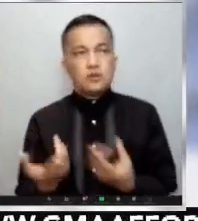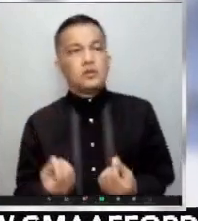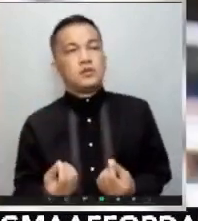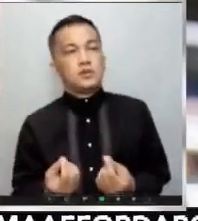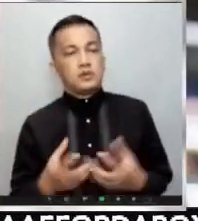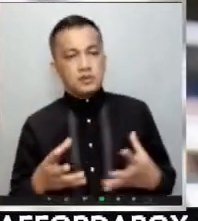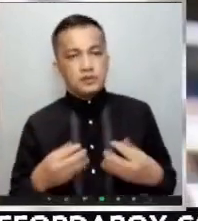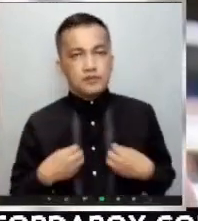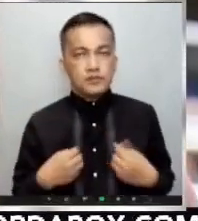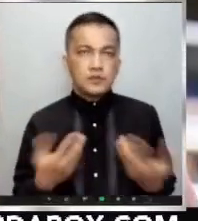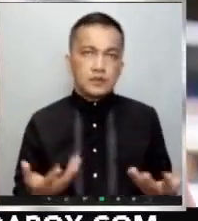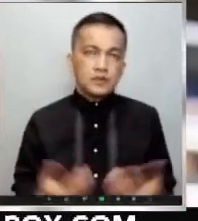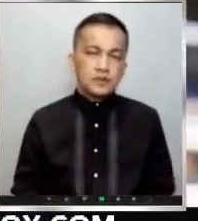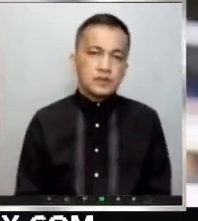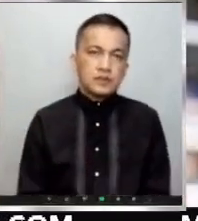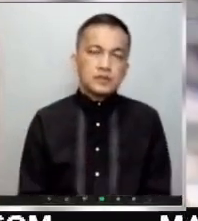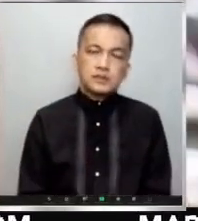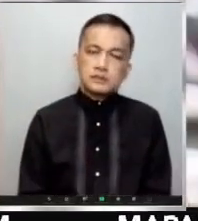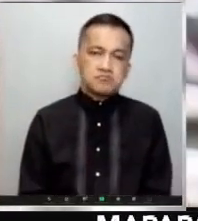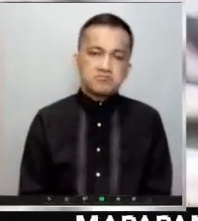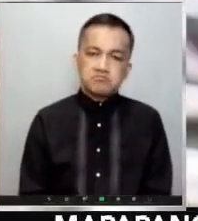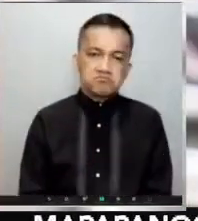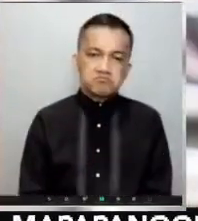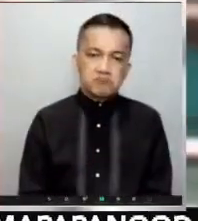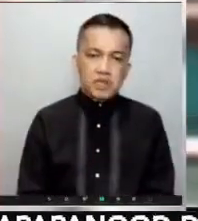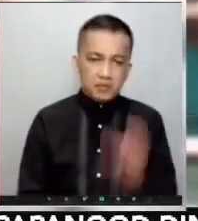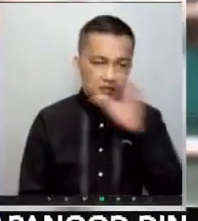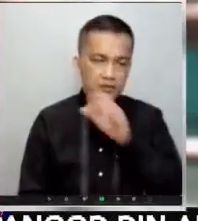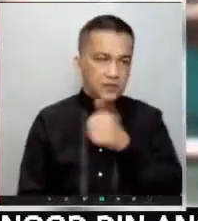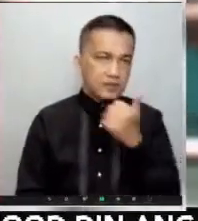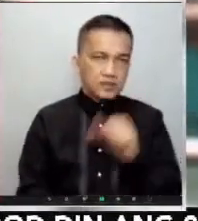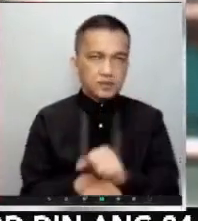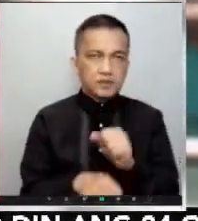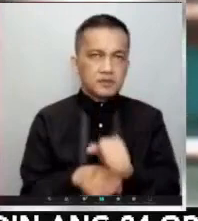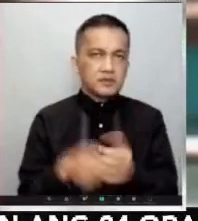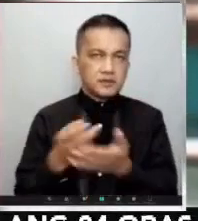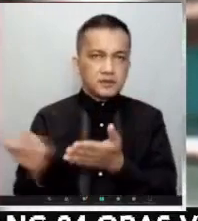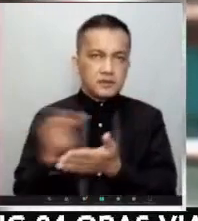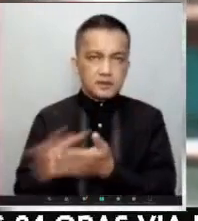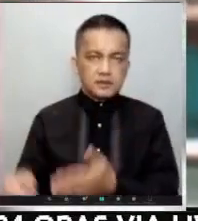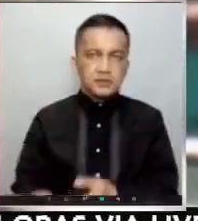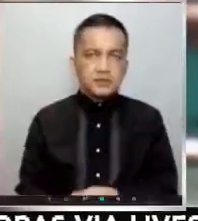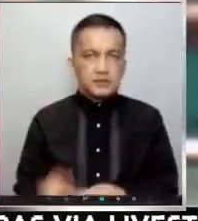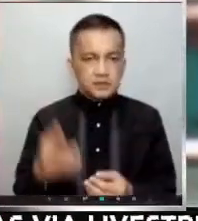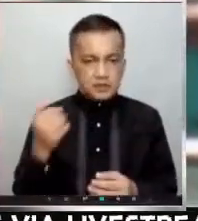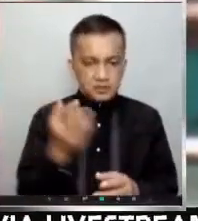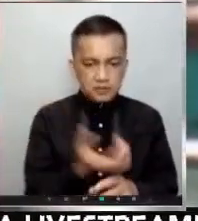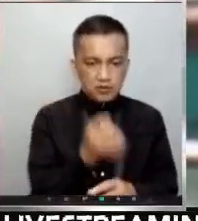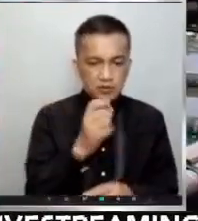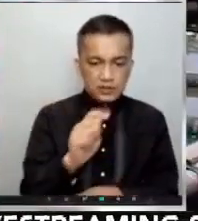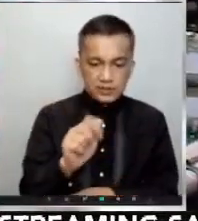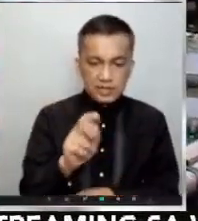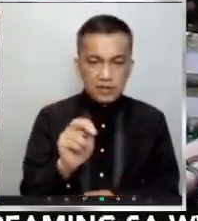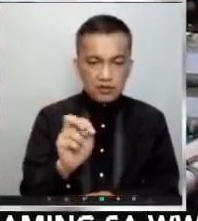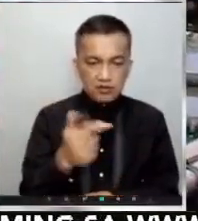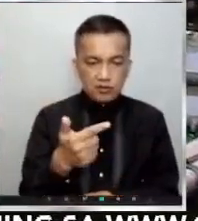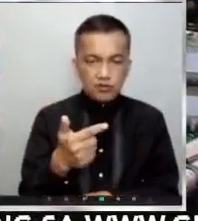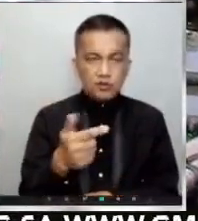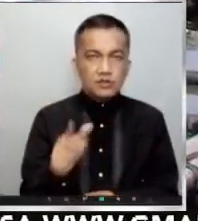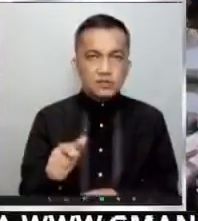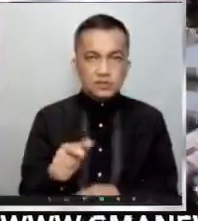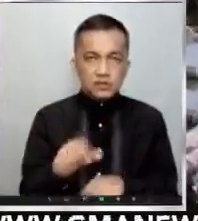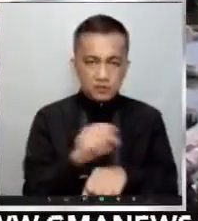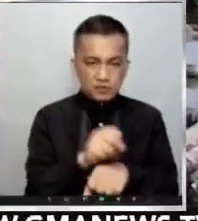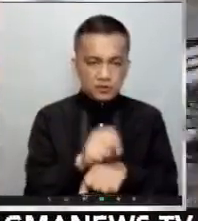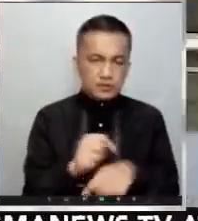rin. Ibang hanap buhay, talo pa rin. Ang dating may-ari ng tahungan, trabahador na lang ngayon sa ibang may nakatayo